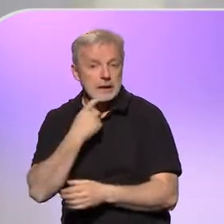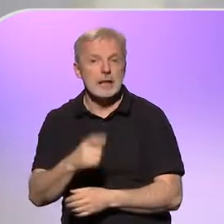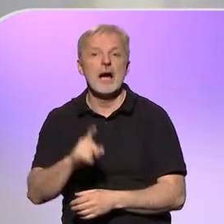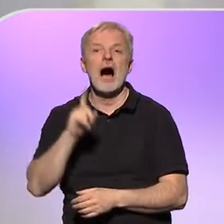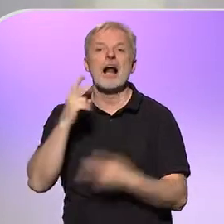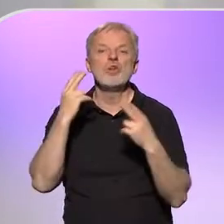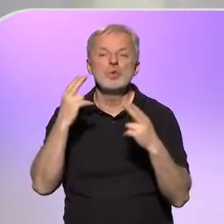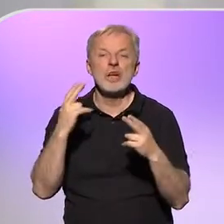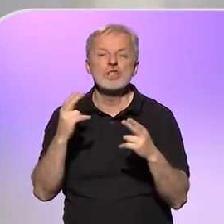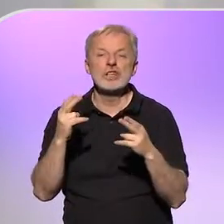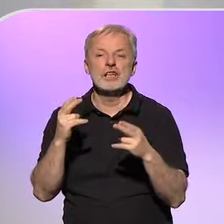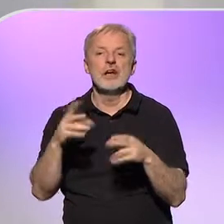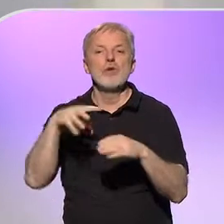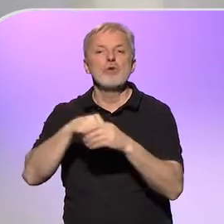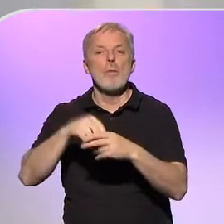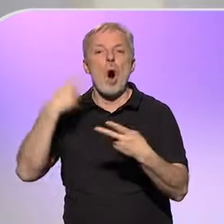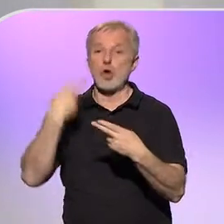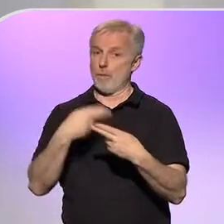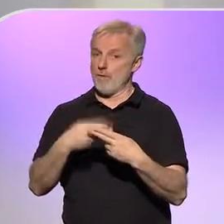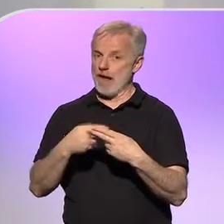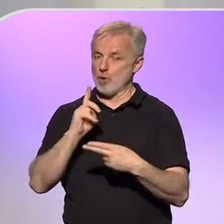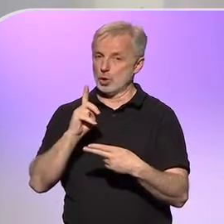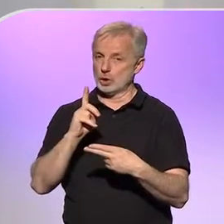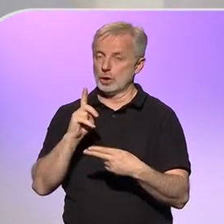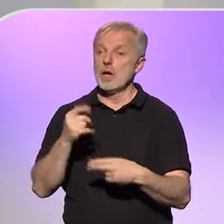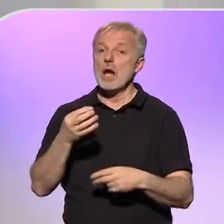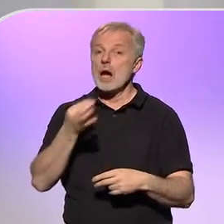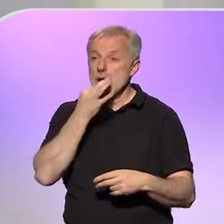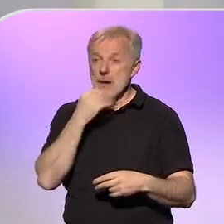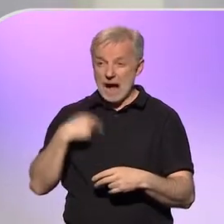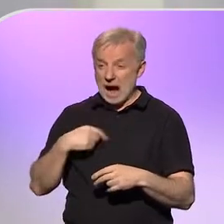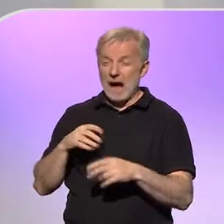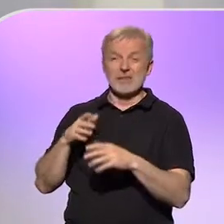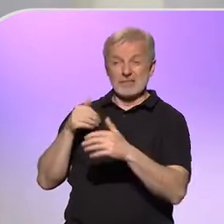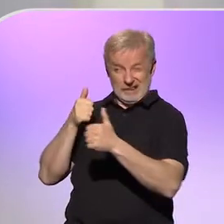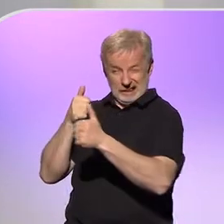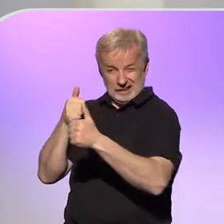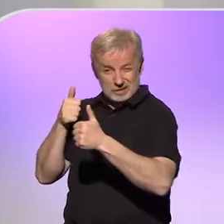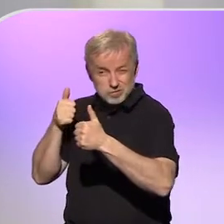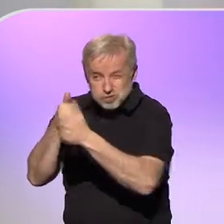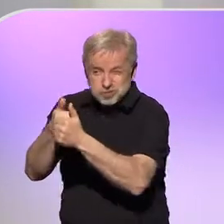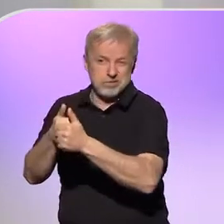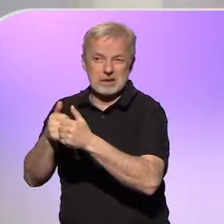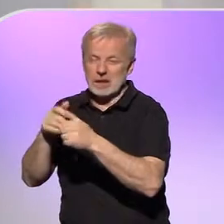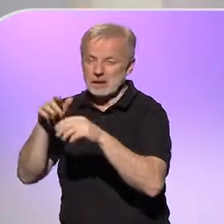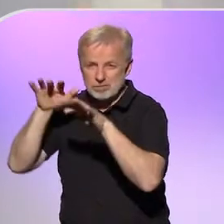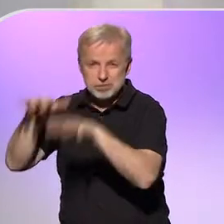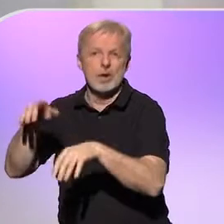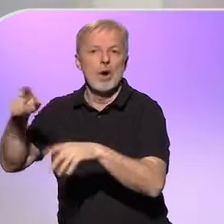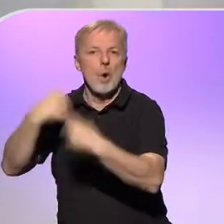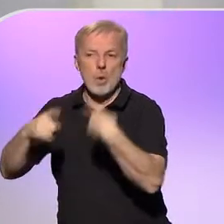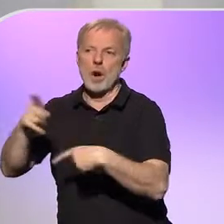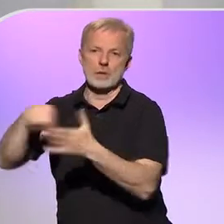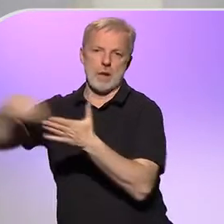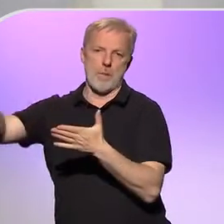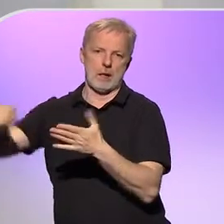máme právě třeba odpovědnost, která je hodně důležitá, když někomu něco způsobíte, aby tam byl třeba i převoz, repatriace do České